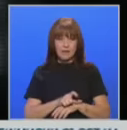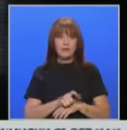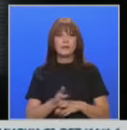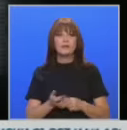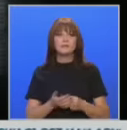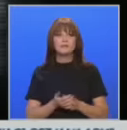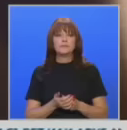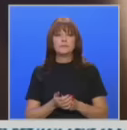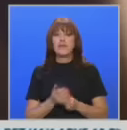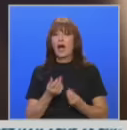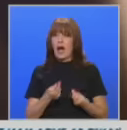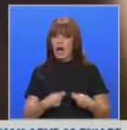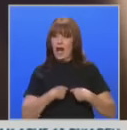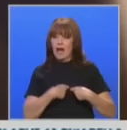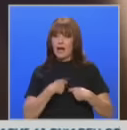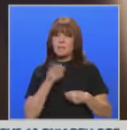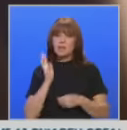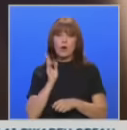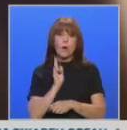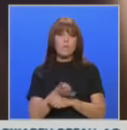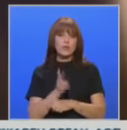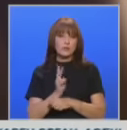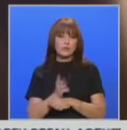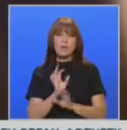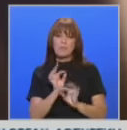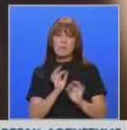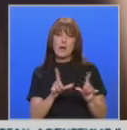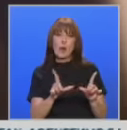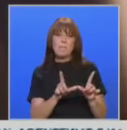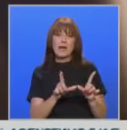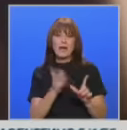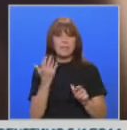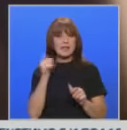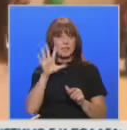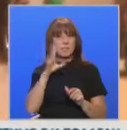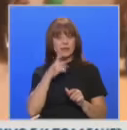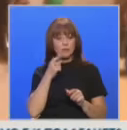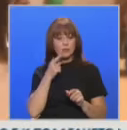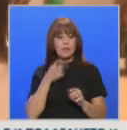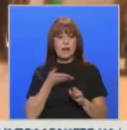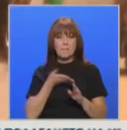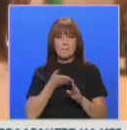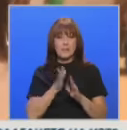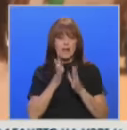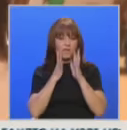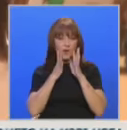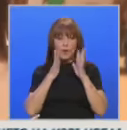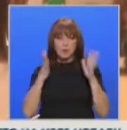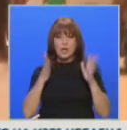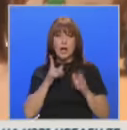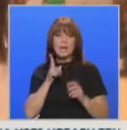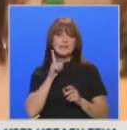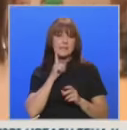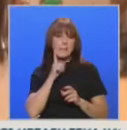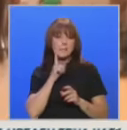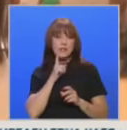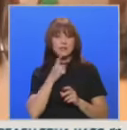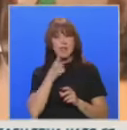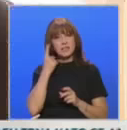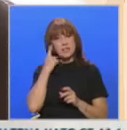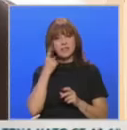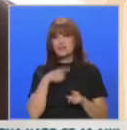да проституирам. Ще я нарече Мария. Преди 5 години преминала през ада, по пътя към него я повел мъж, когото смятала